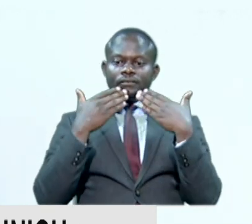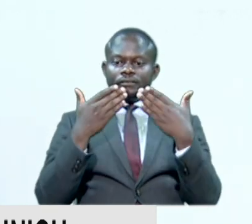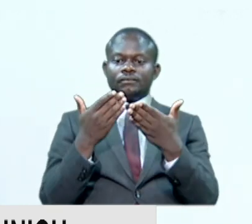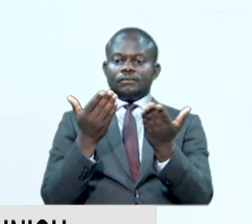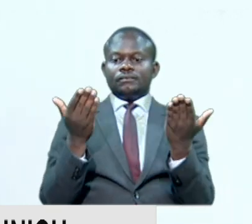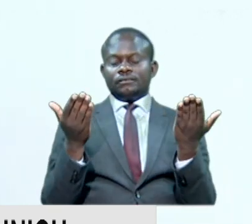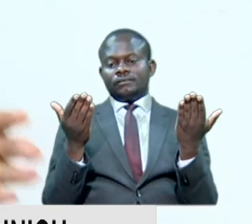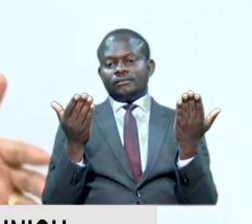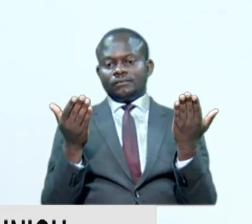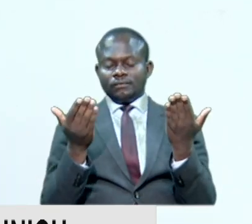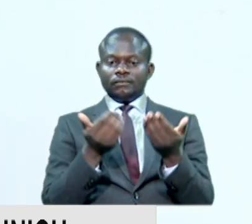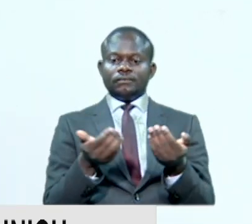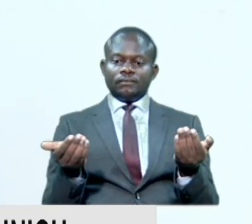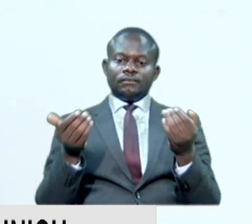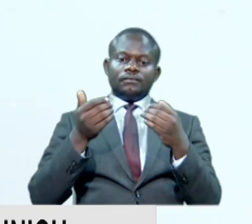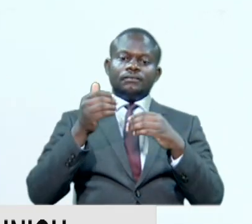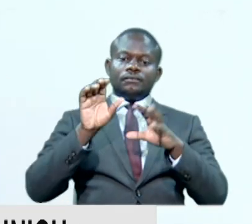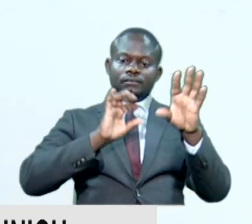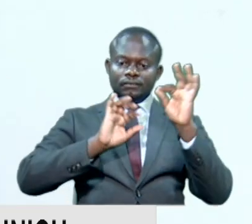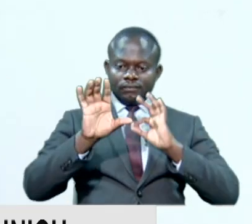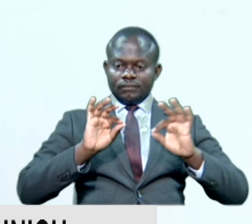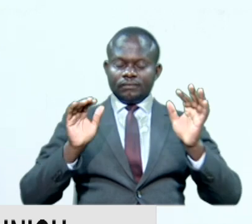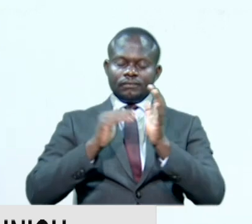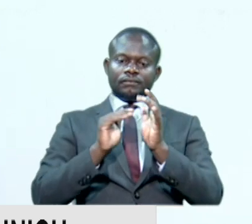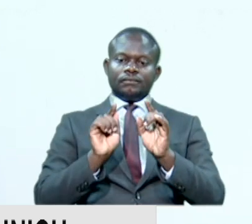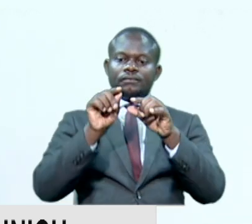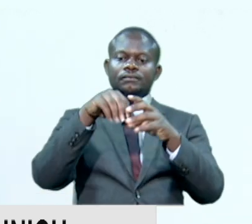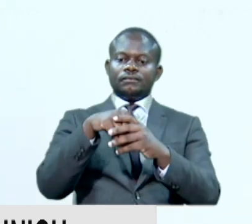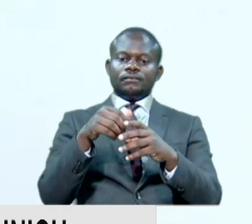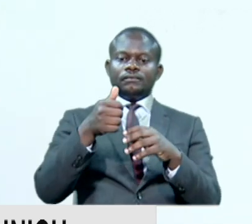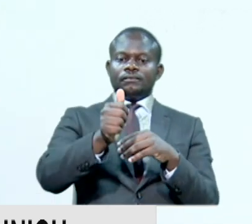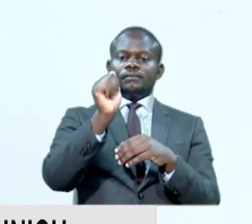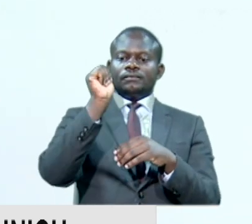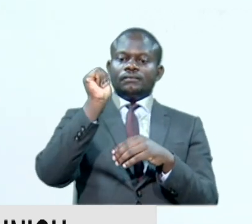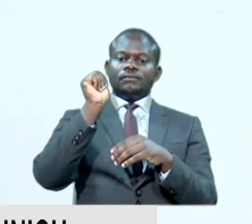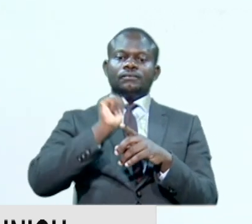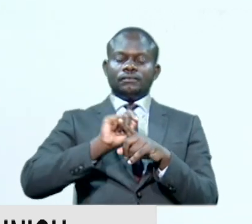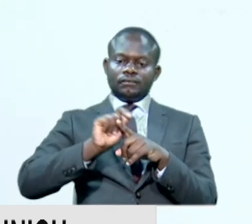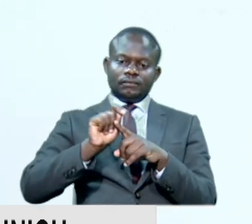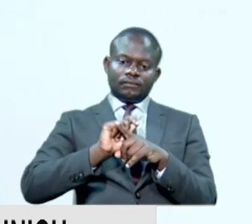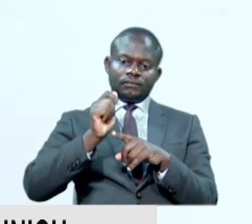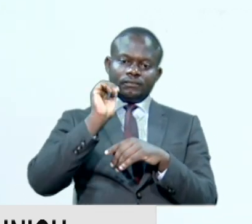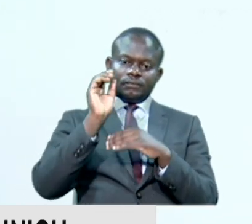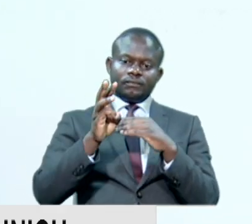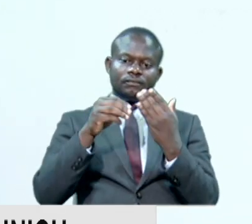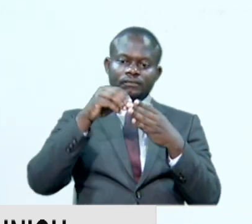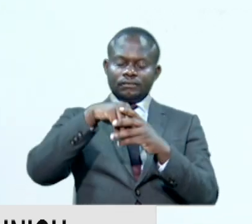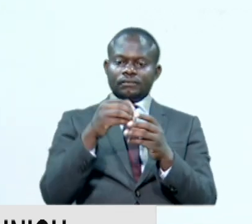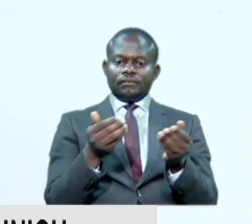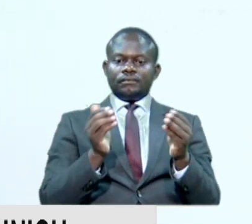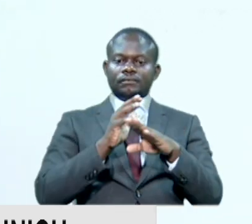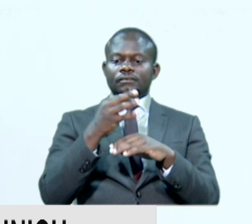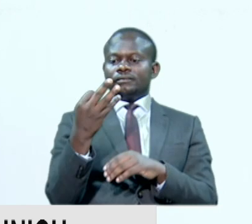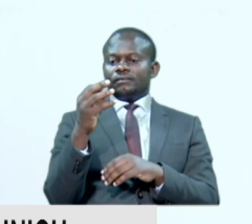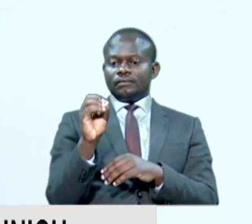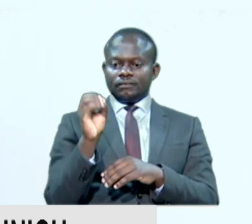noneho abana bagatoranywa bakaba bajya muri iyo academy iyo izabamo abana bagera kuri